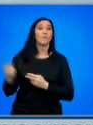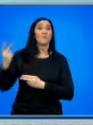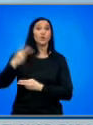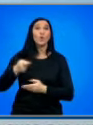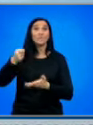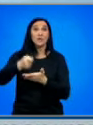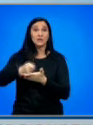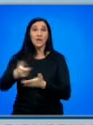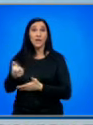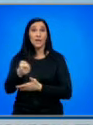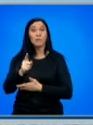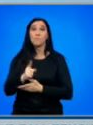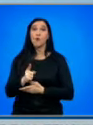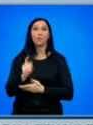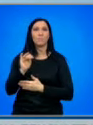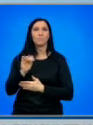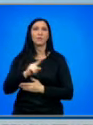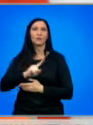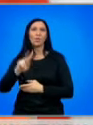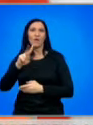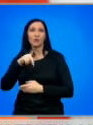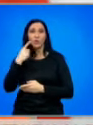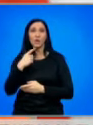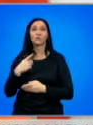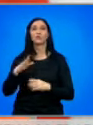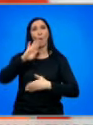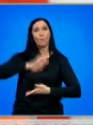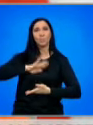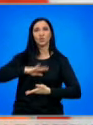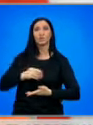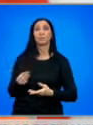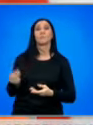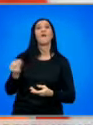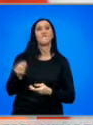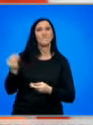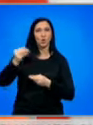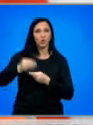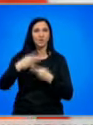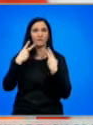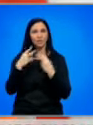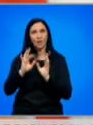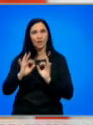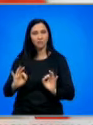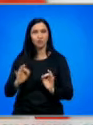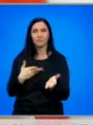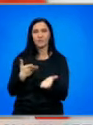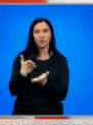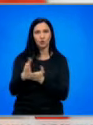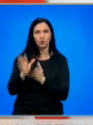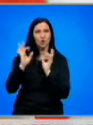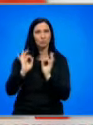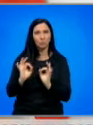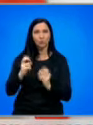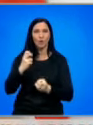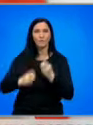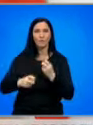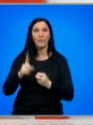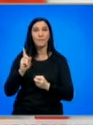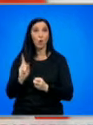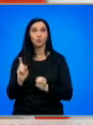2 години, като се облекчат погасителните вноски. Виждате съвсем ясно, че ние сме се насочили точно към проблема, който